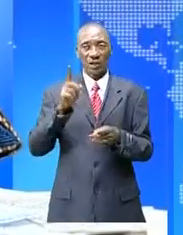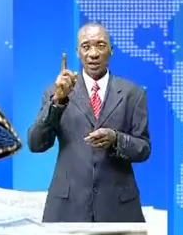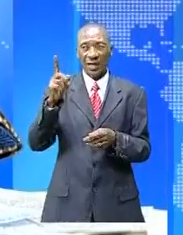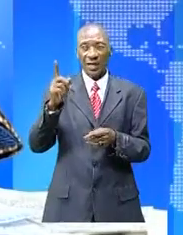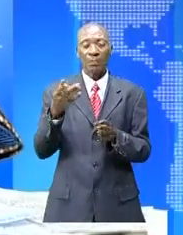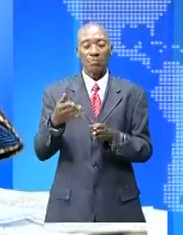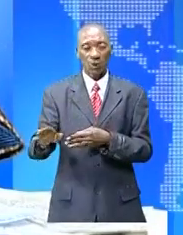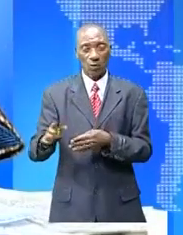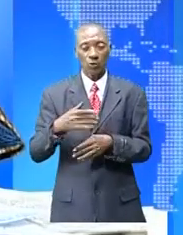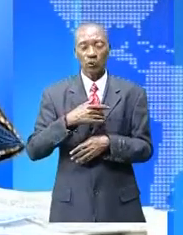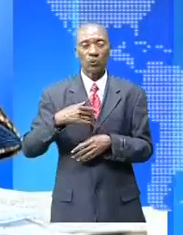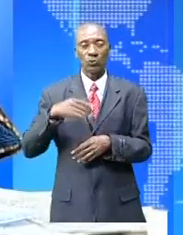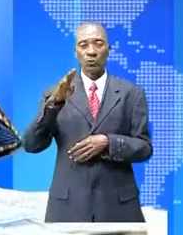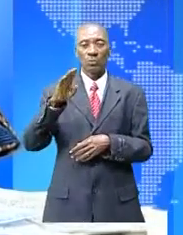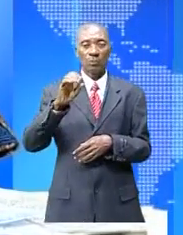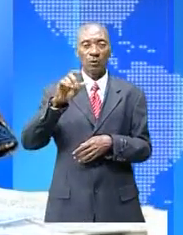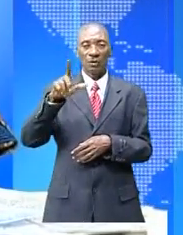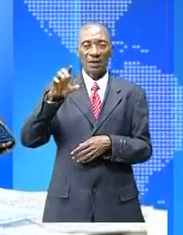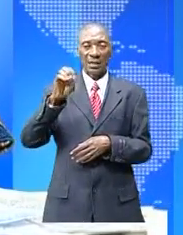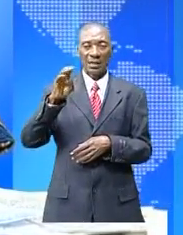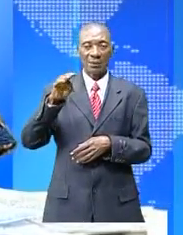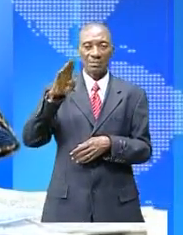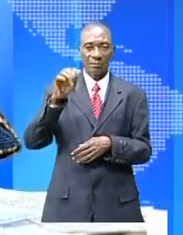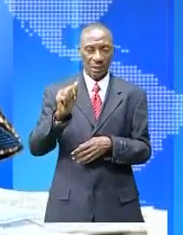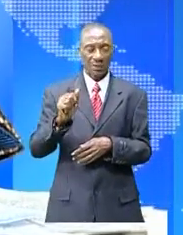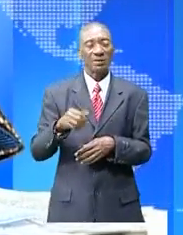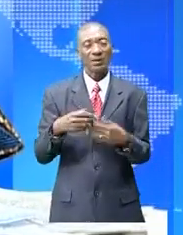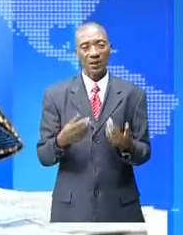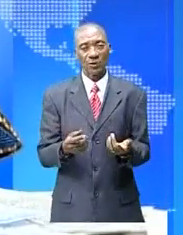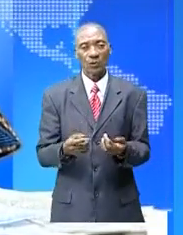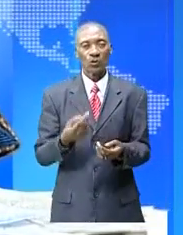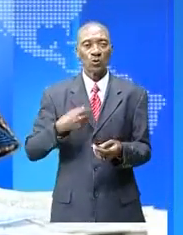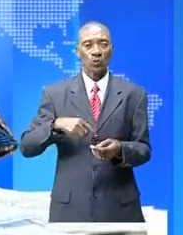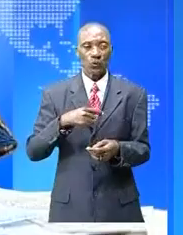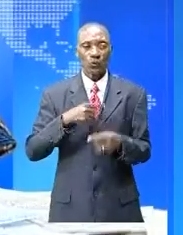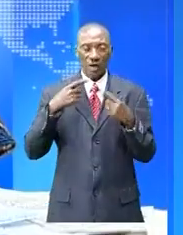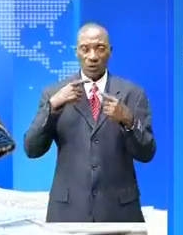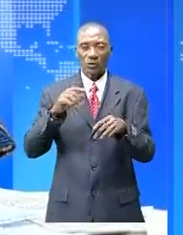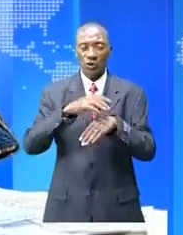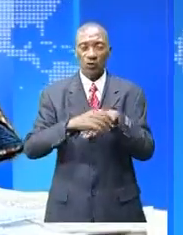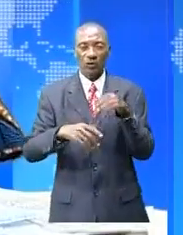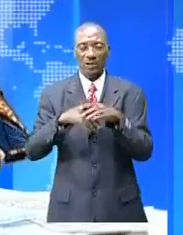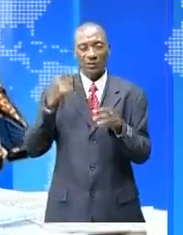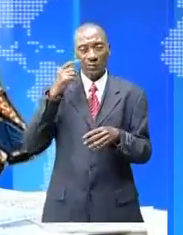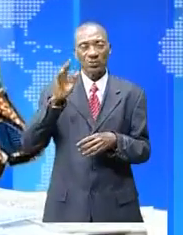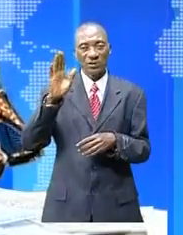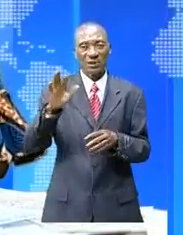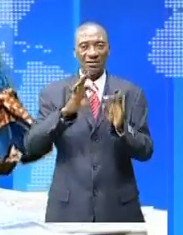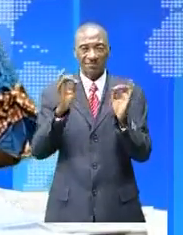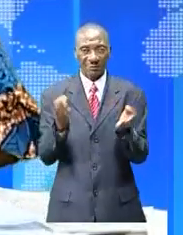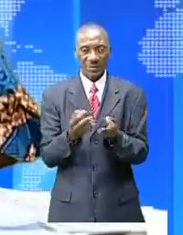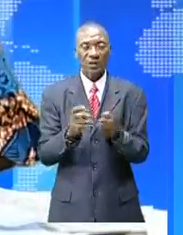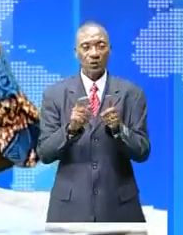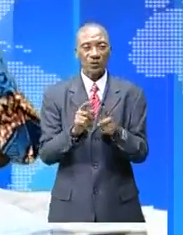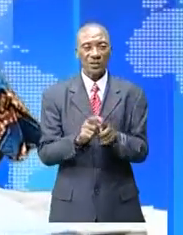nos condoléances à notre famille professionnelle, également à sa famille biologique. Le programme de funérailles vous